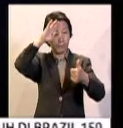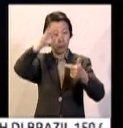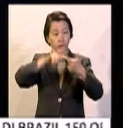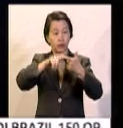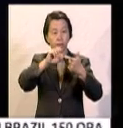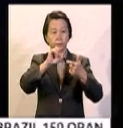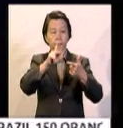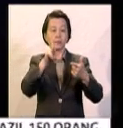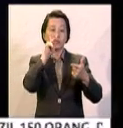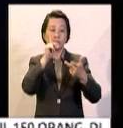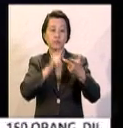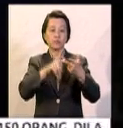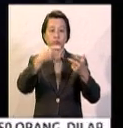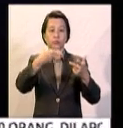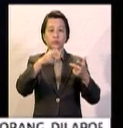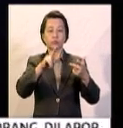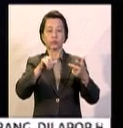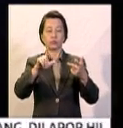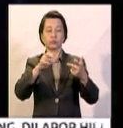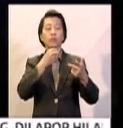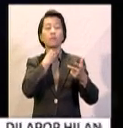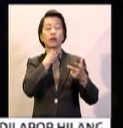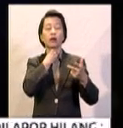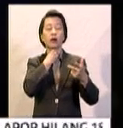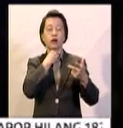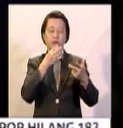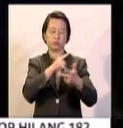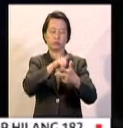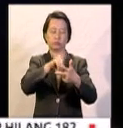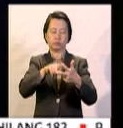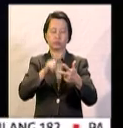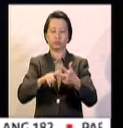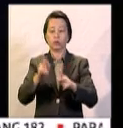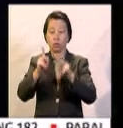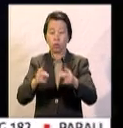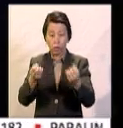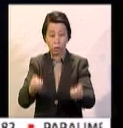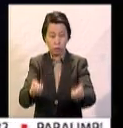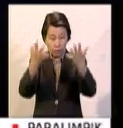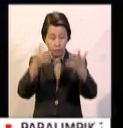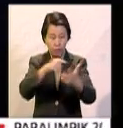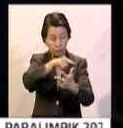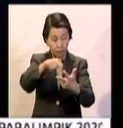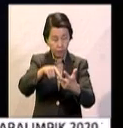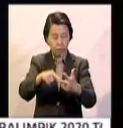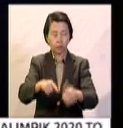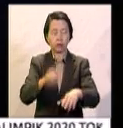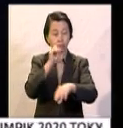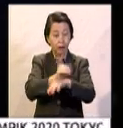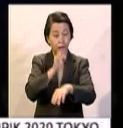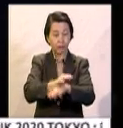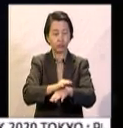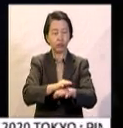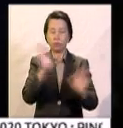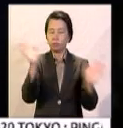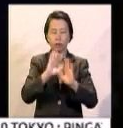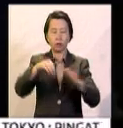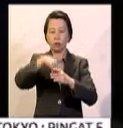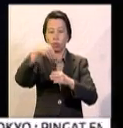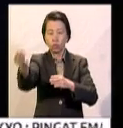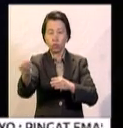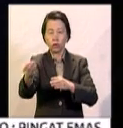Sik Kedah dan juga di Hulu Perak, Negeri Perak. Oleh itu, orang ramai anda dinasihatkan untuk kurangkan aktiviti luar